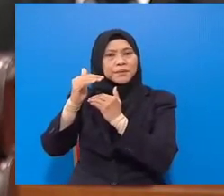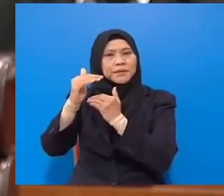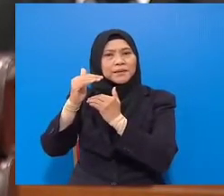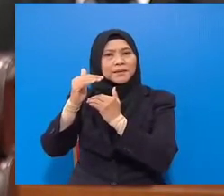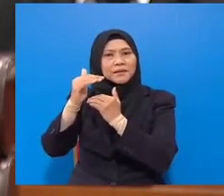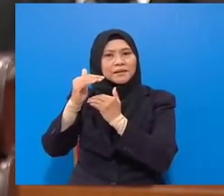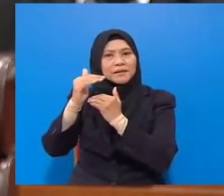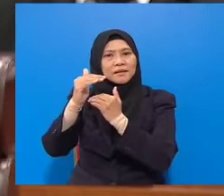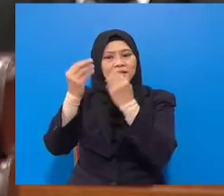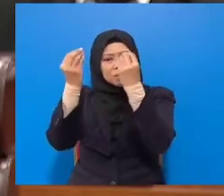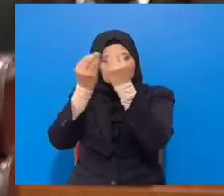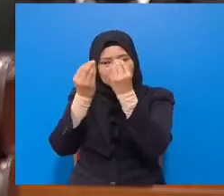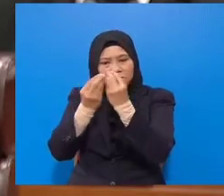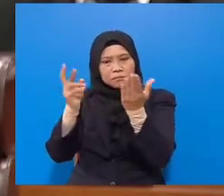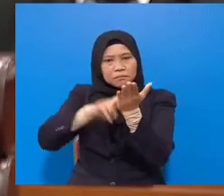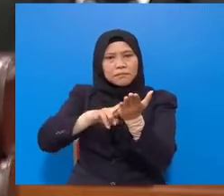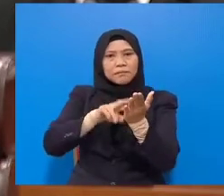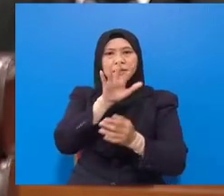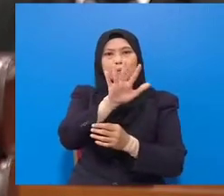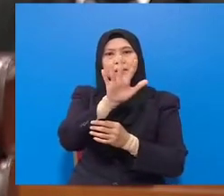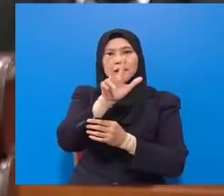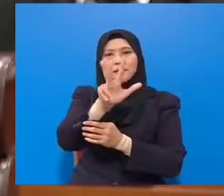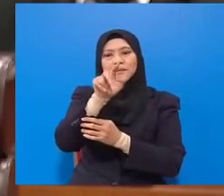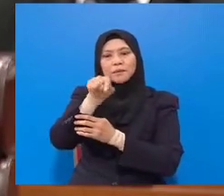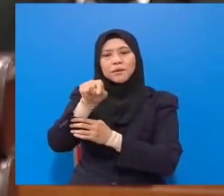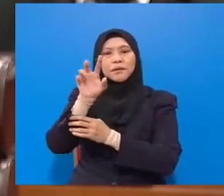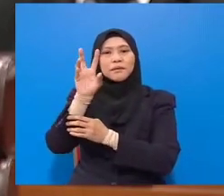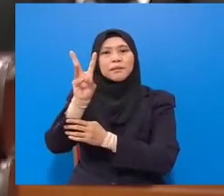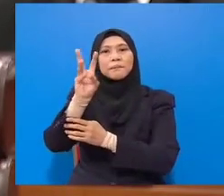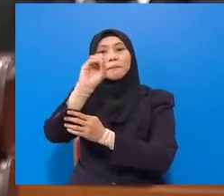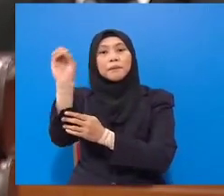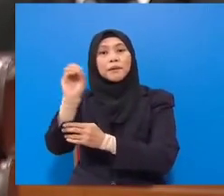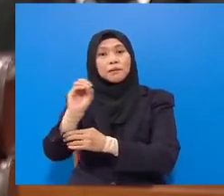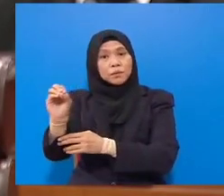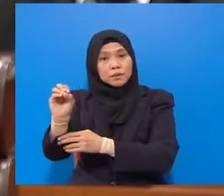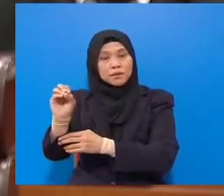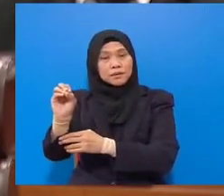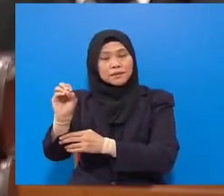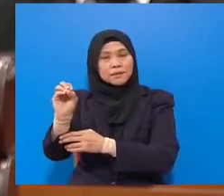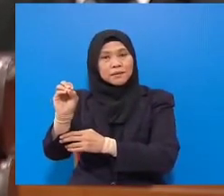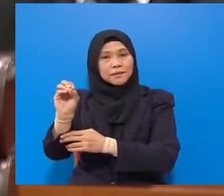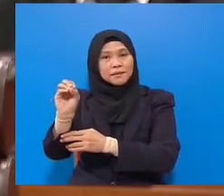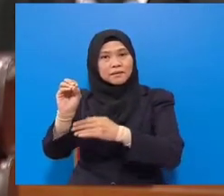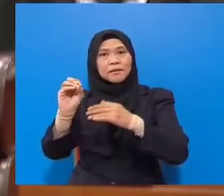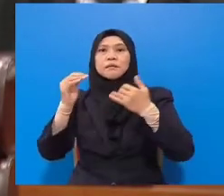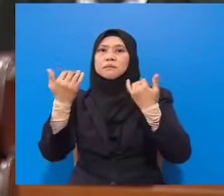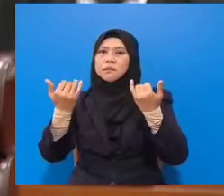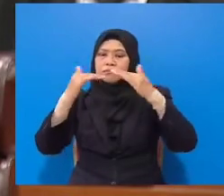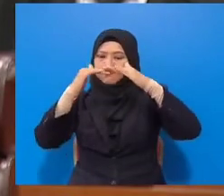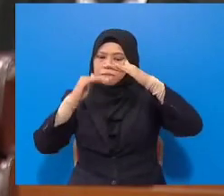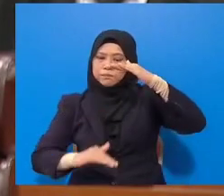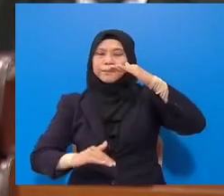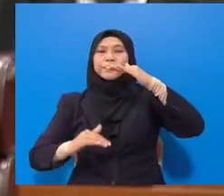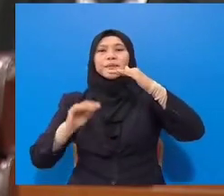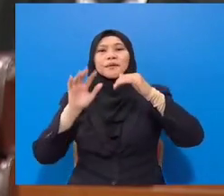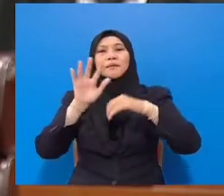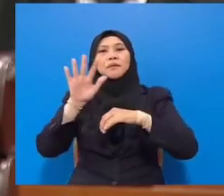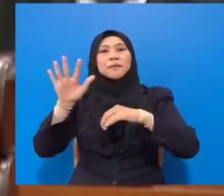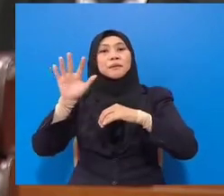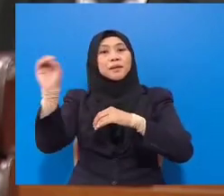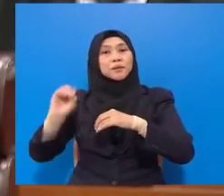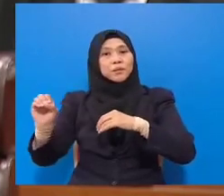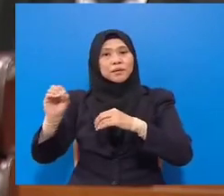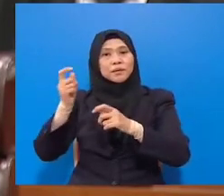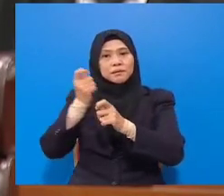ia mencatat 5030 600 di bawah masih berada dibawah ad55 partus